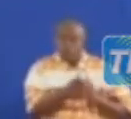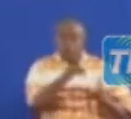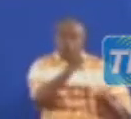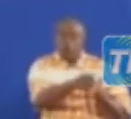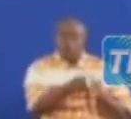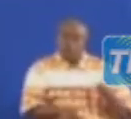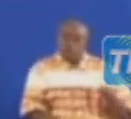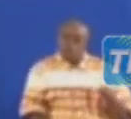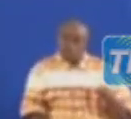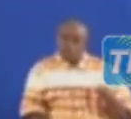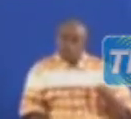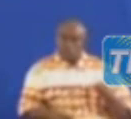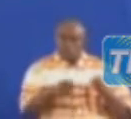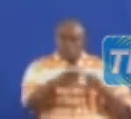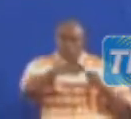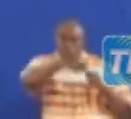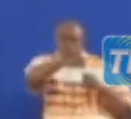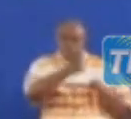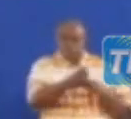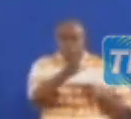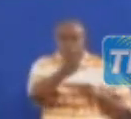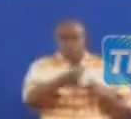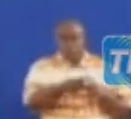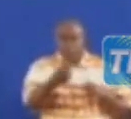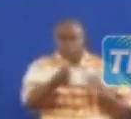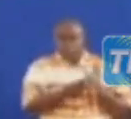cha lami zenye urefu wa kilomita